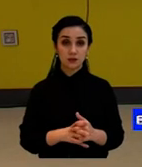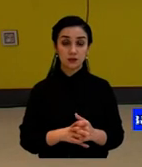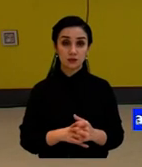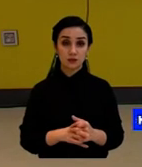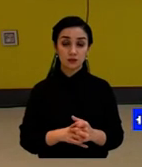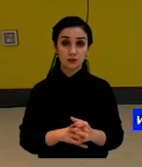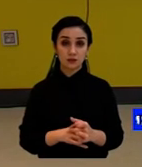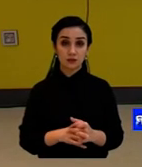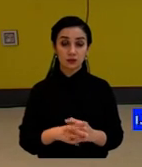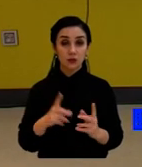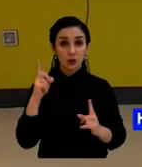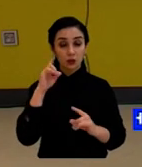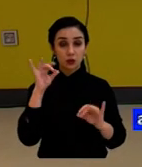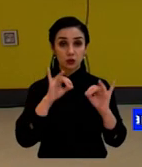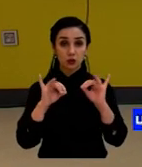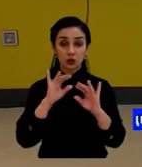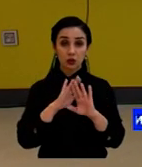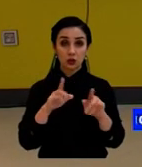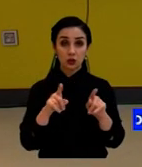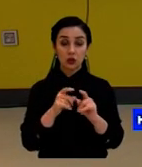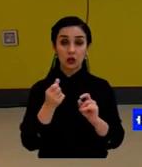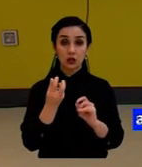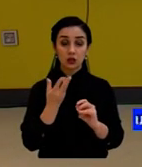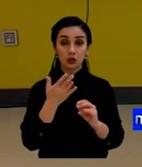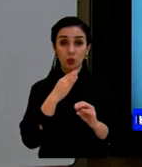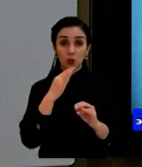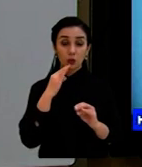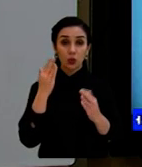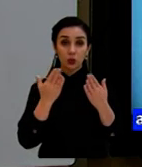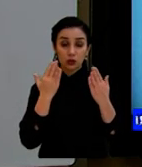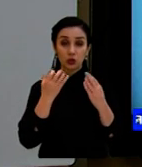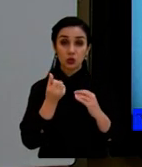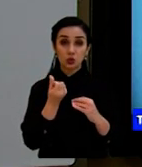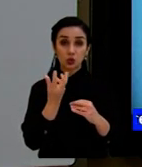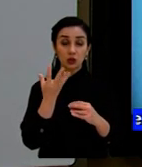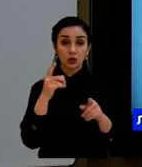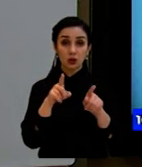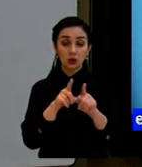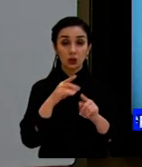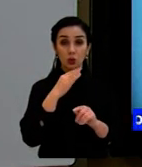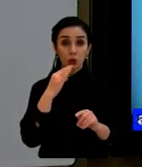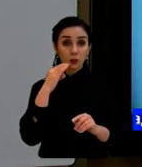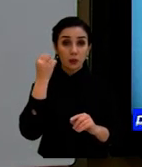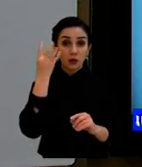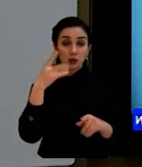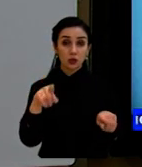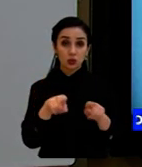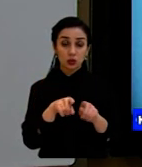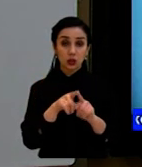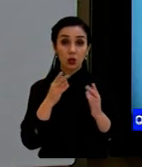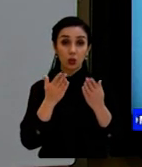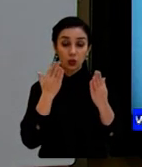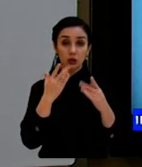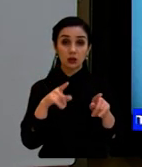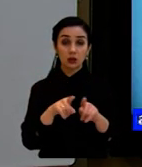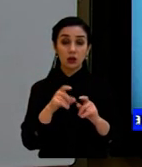Demak, mushohada yurtmay turib, qancha ko'p o'qisangiz, shuncha ko'p bilayotganga o'xshayverasiz. Agar